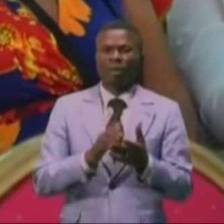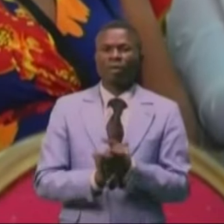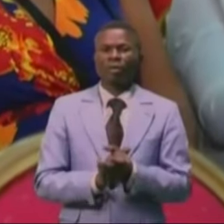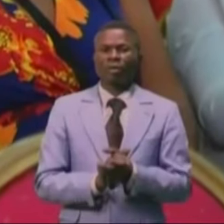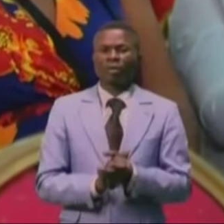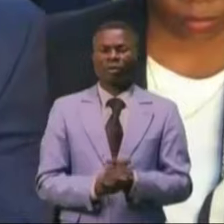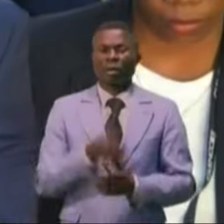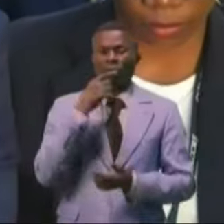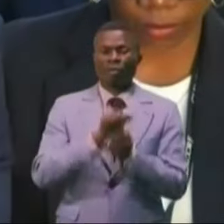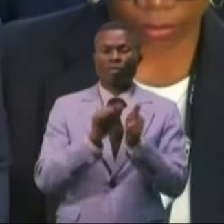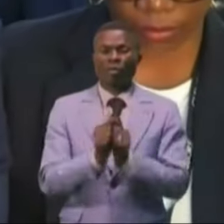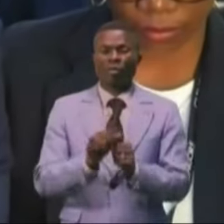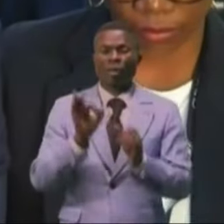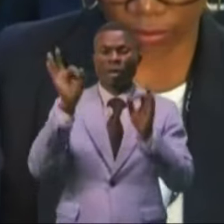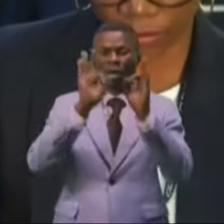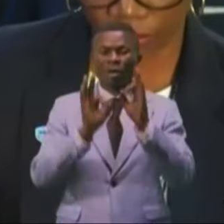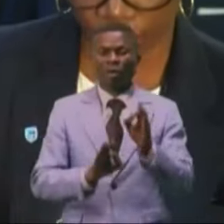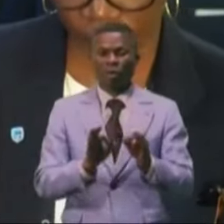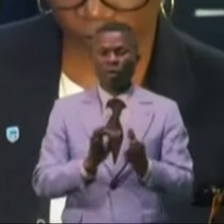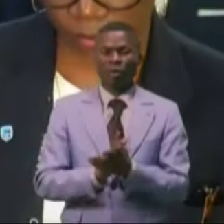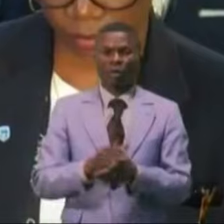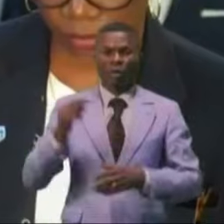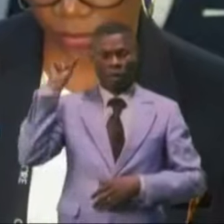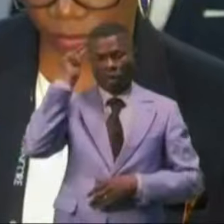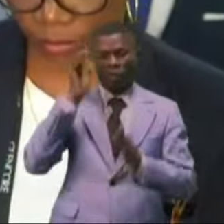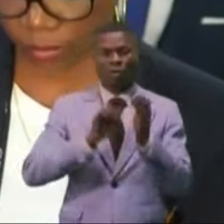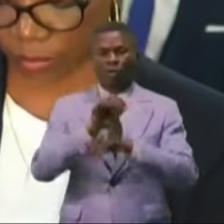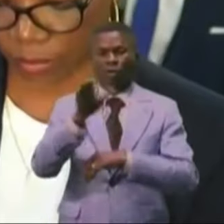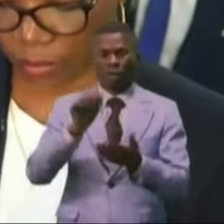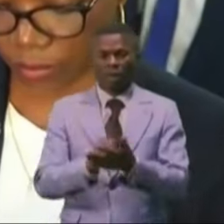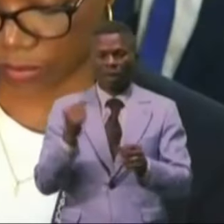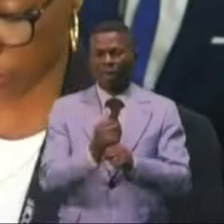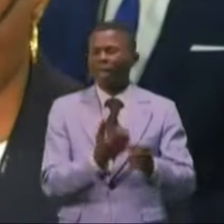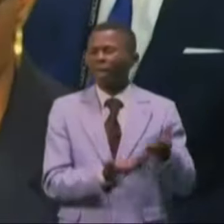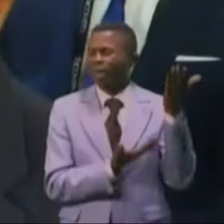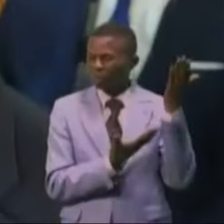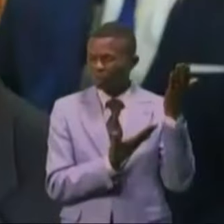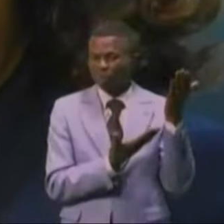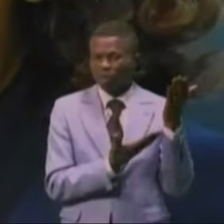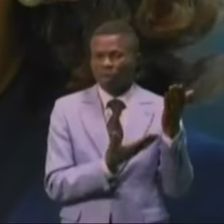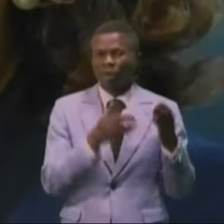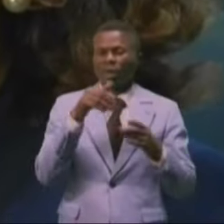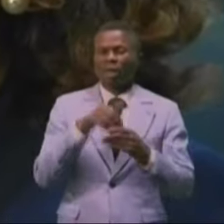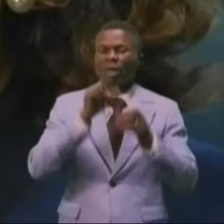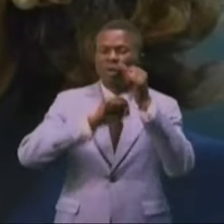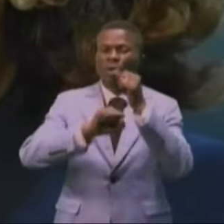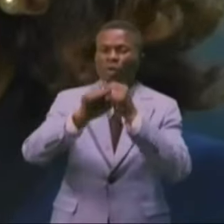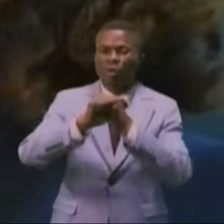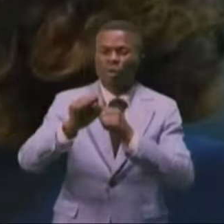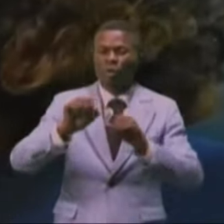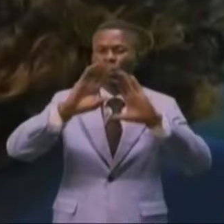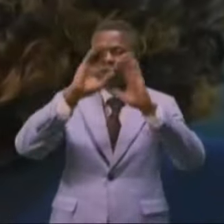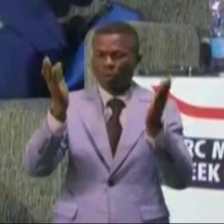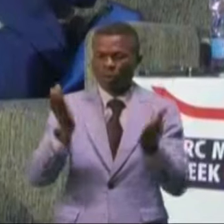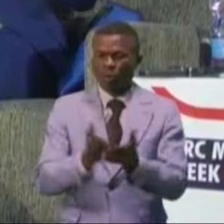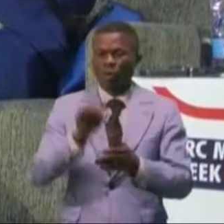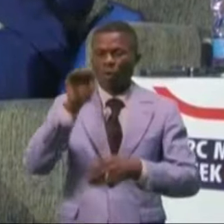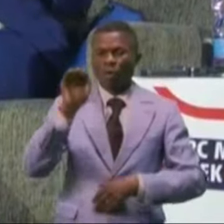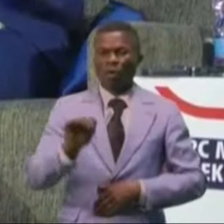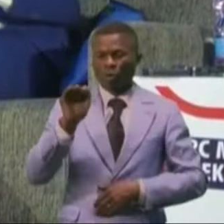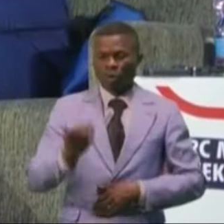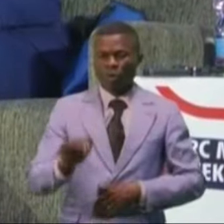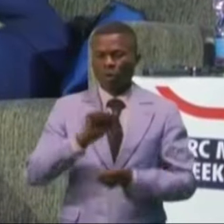Parlant du Fonarev, mandaté par le gouvernement, il joue un rôle essentiel en sensibilisant les communautés autochtones